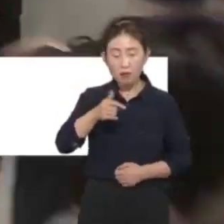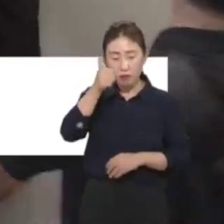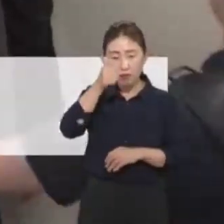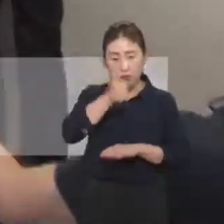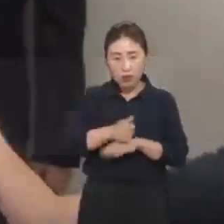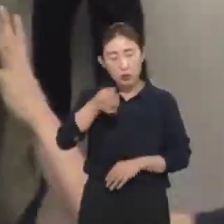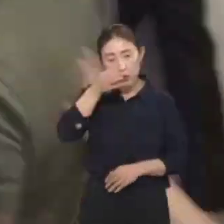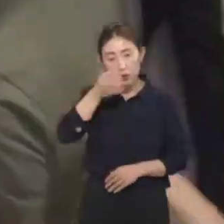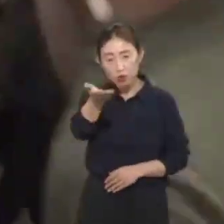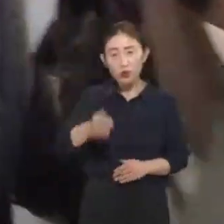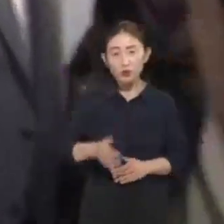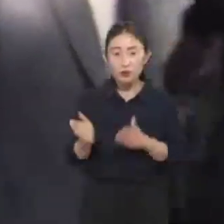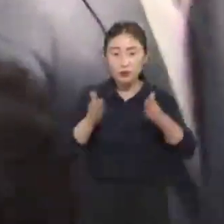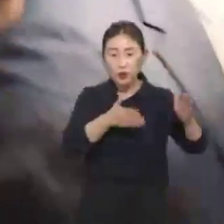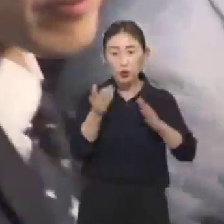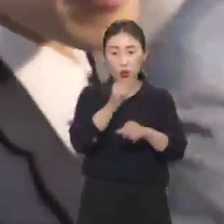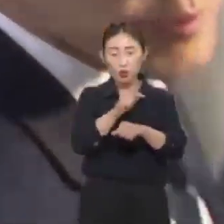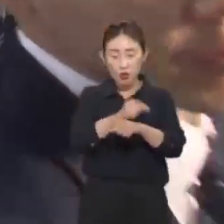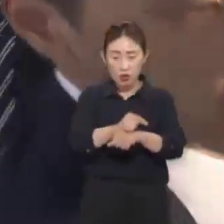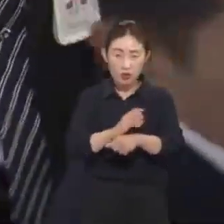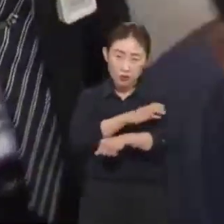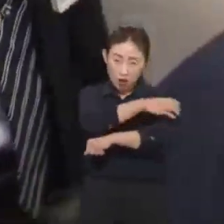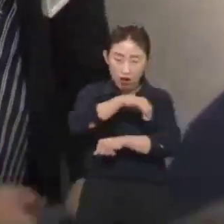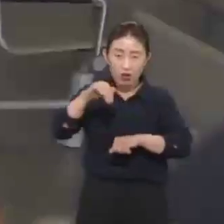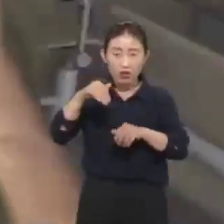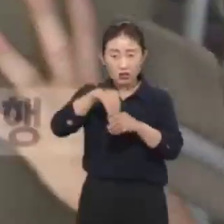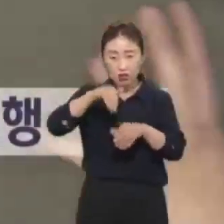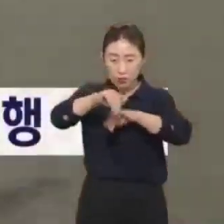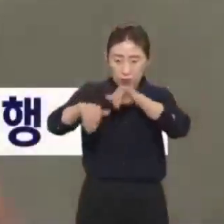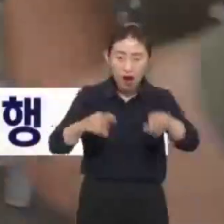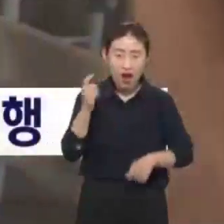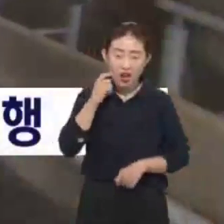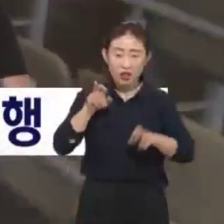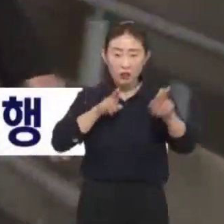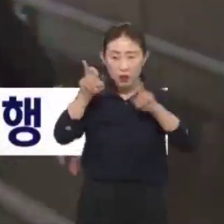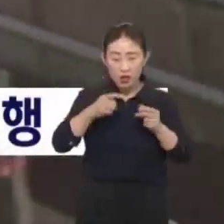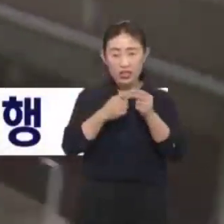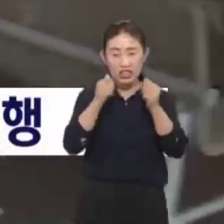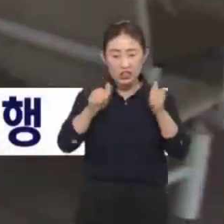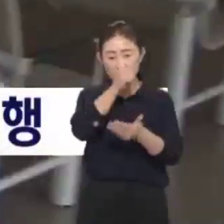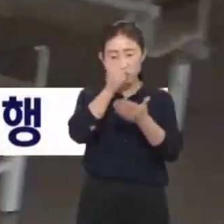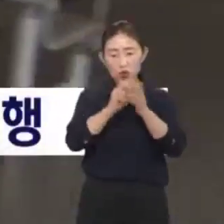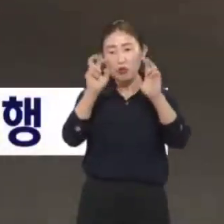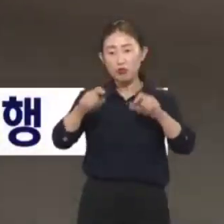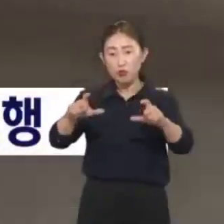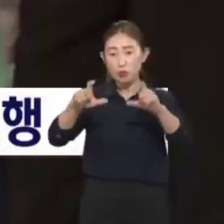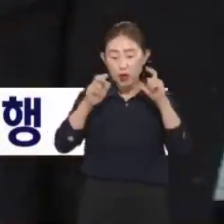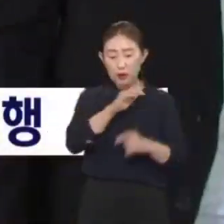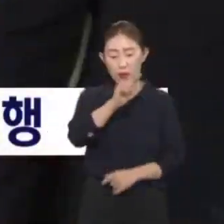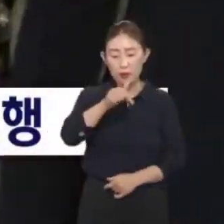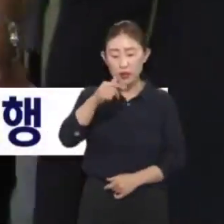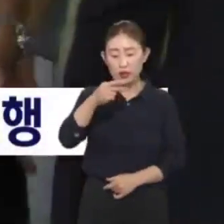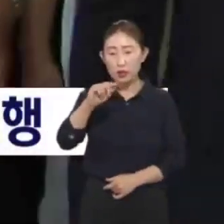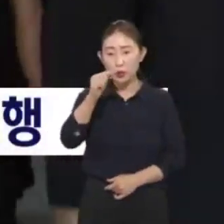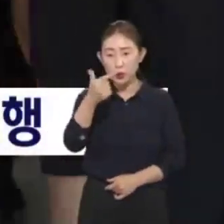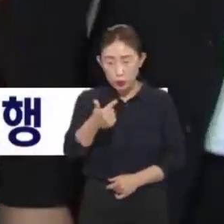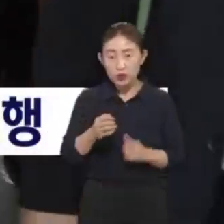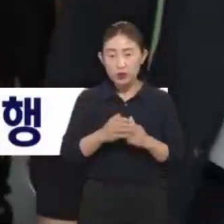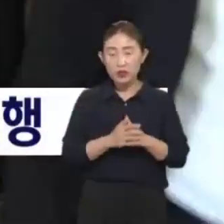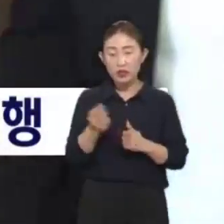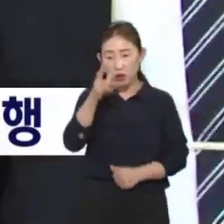밝히겠습니다. 한편 공무원 지위 이용 선거 개입과 허위 사실 공표 혐의로 1심에서 무죄를 받은 박상돈 천안시장은